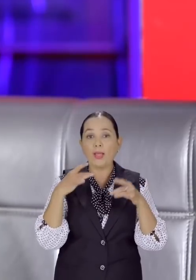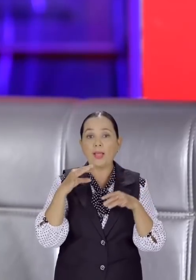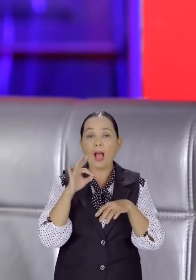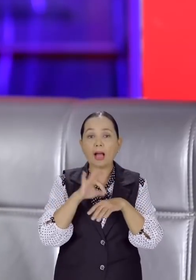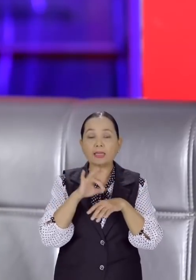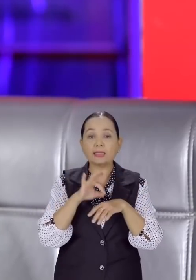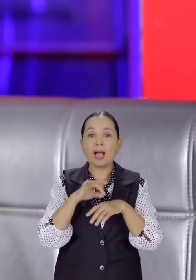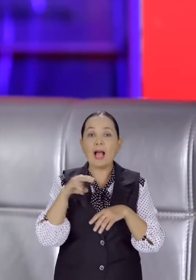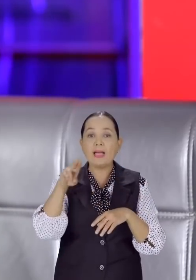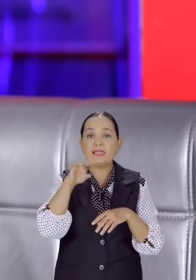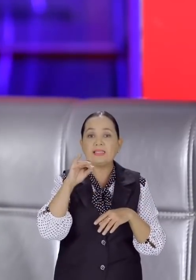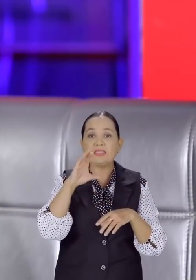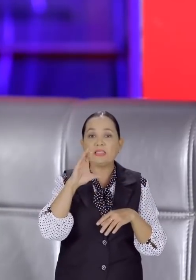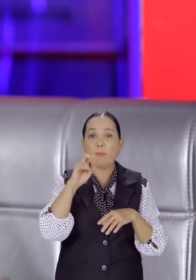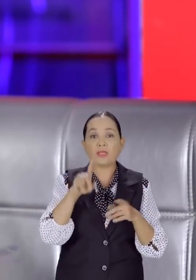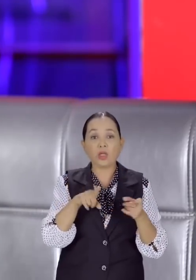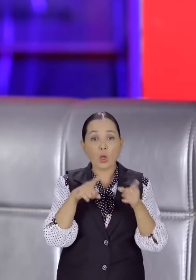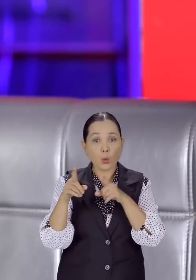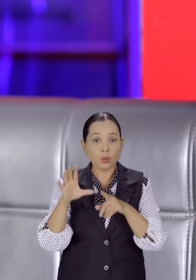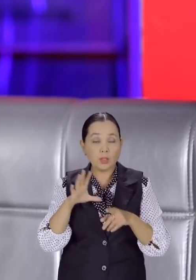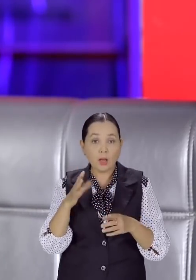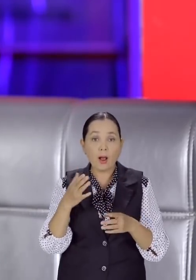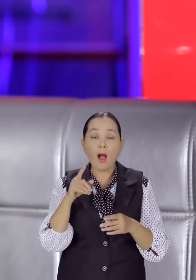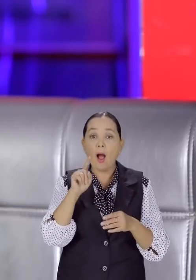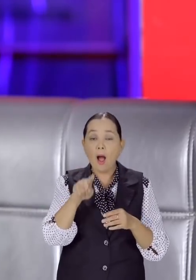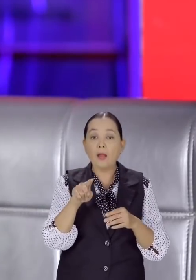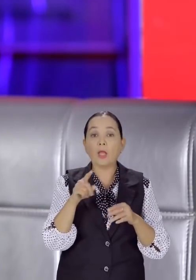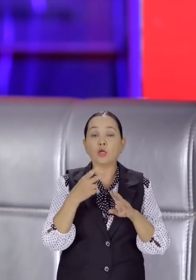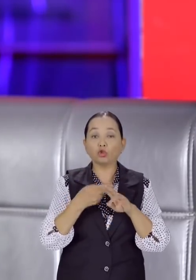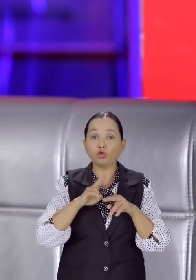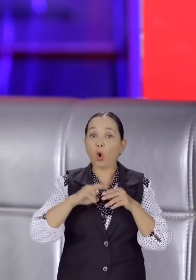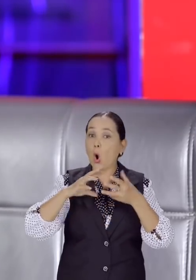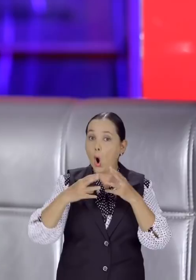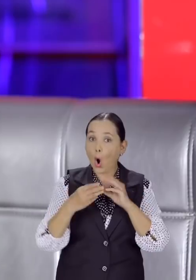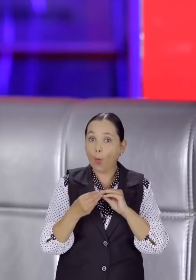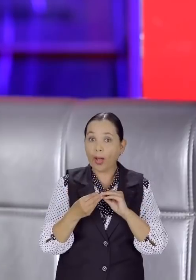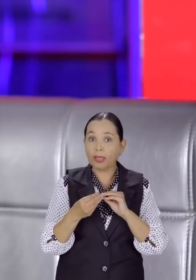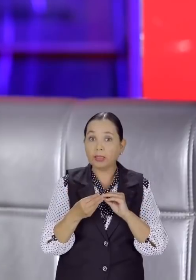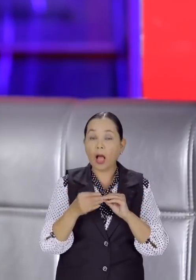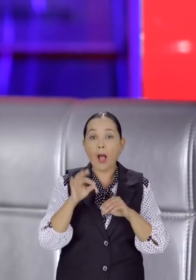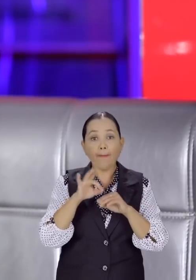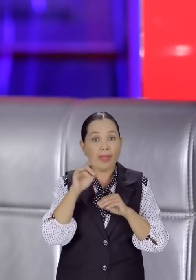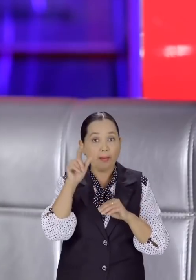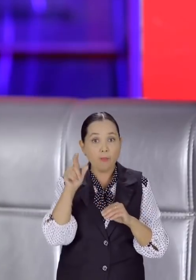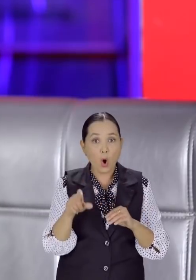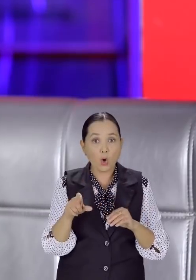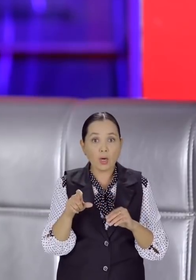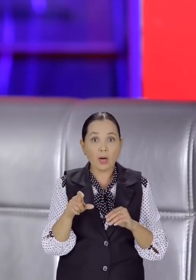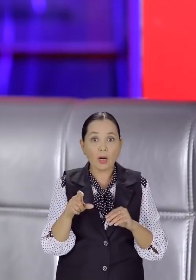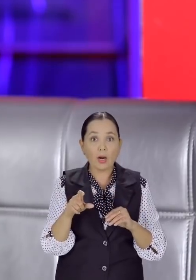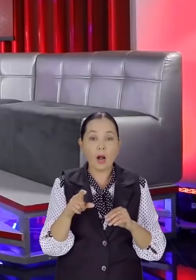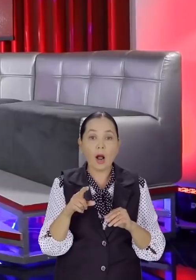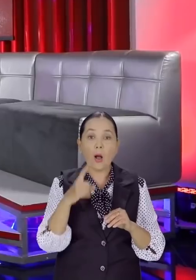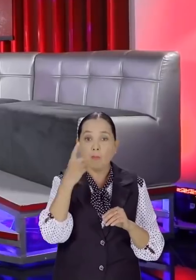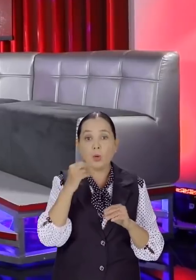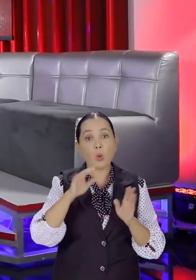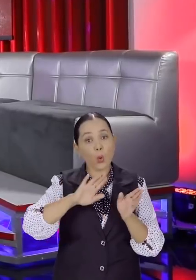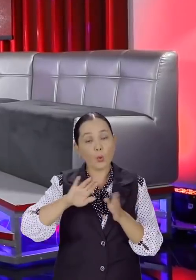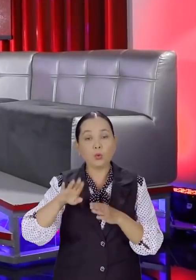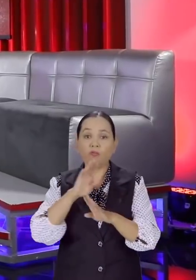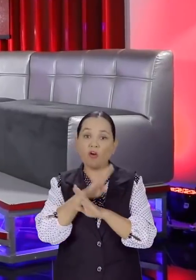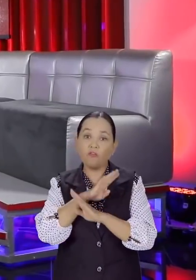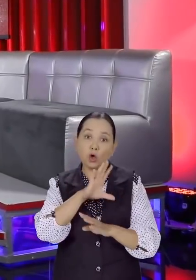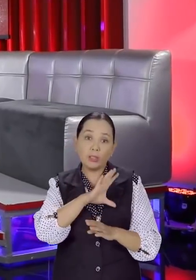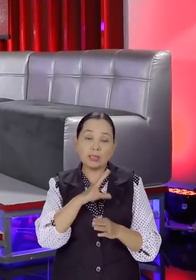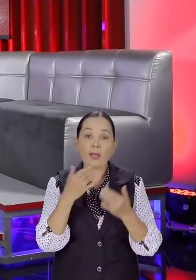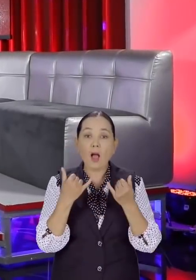kasalliklar dispanseriga o'tkazib yuborilgan va ana shu oqibatida bemor bir kun o'tib vafot